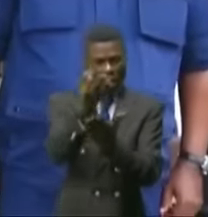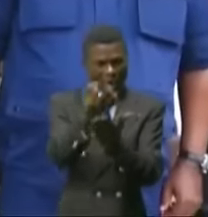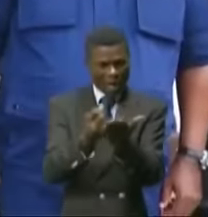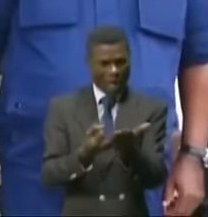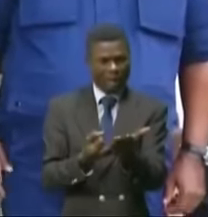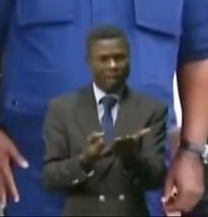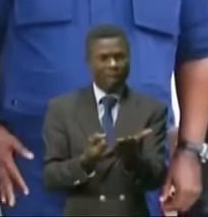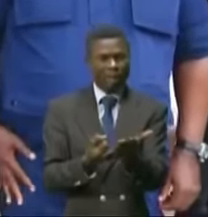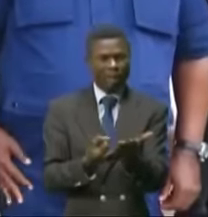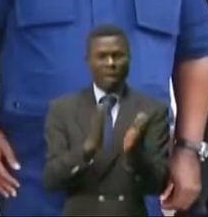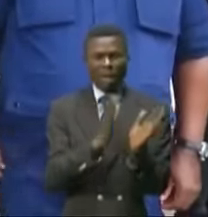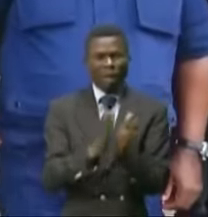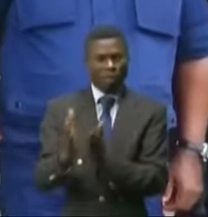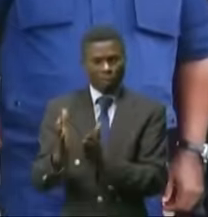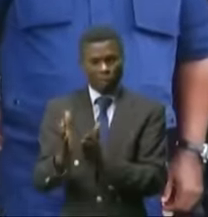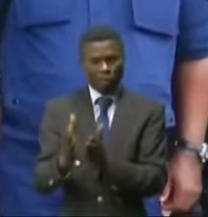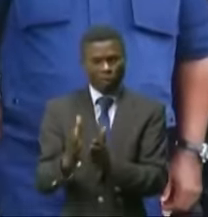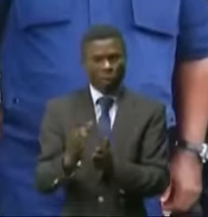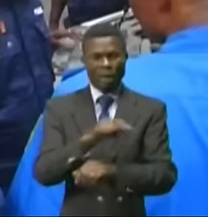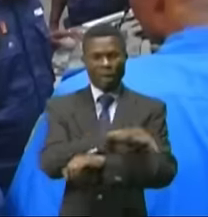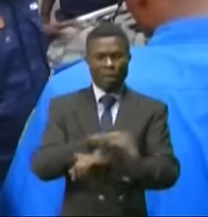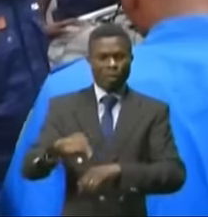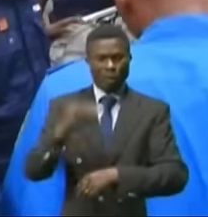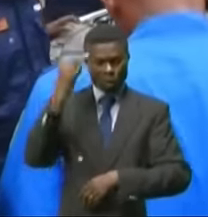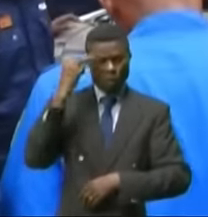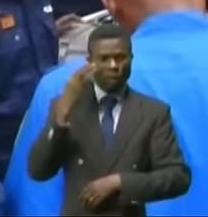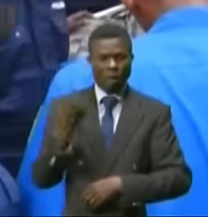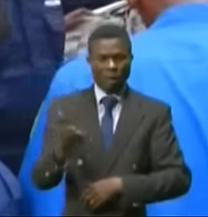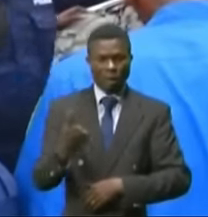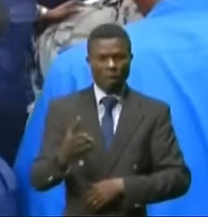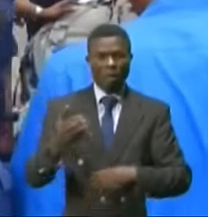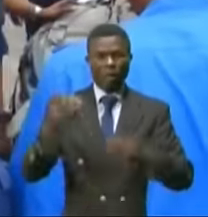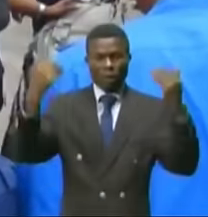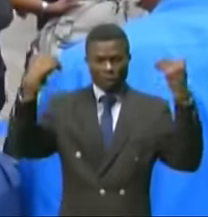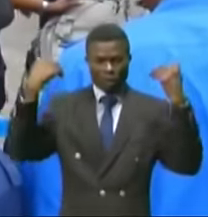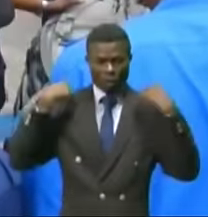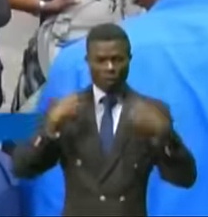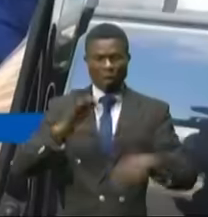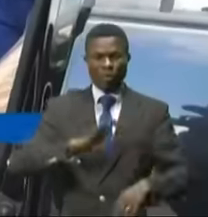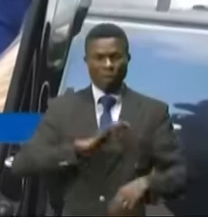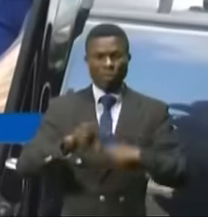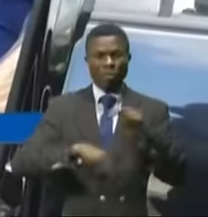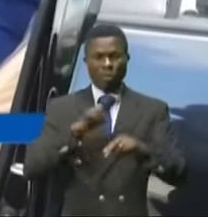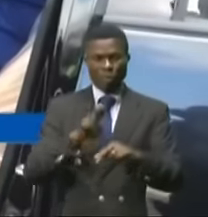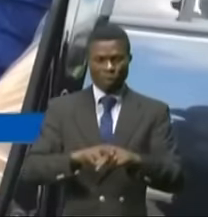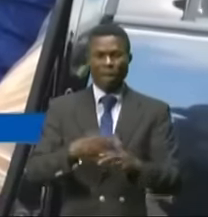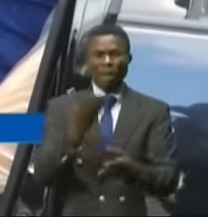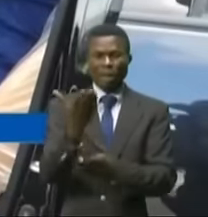qui a été émise au niveau du ministère. Le commissaire général de la PNC a